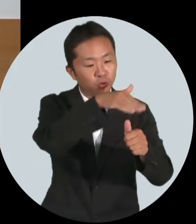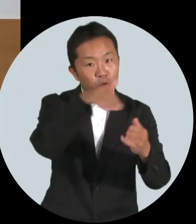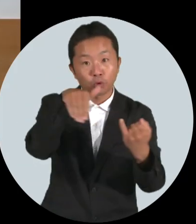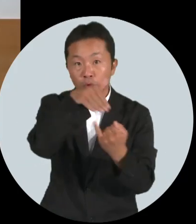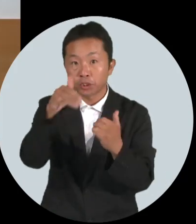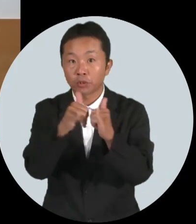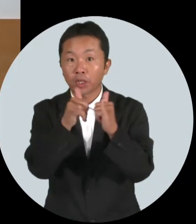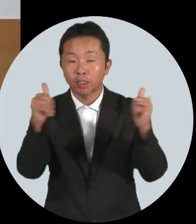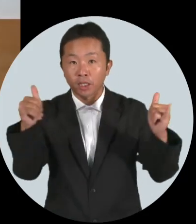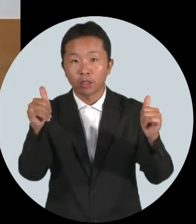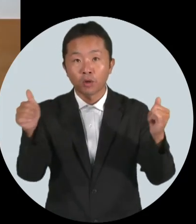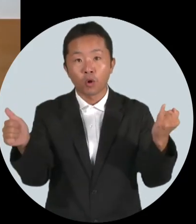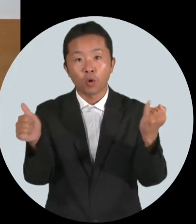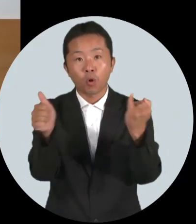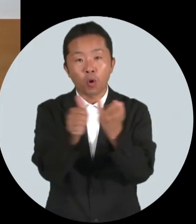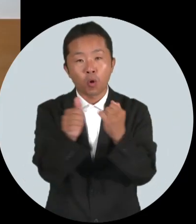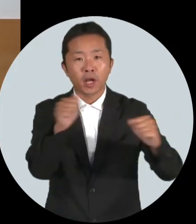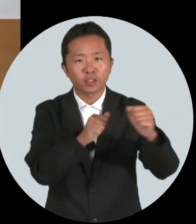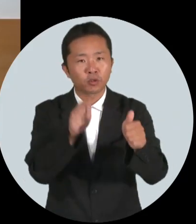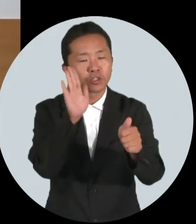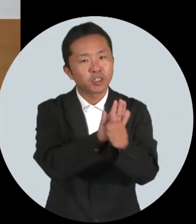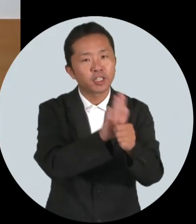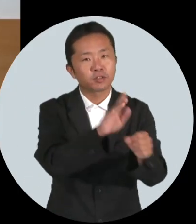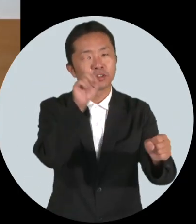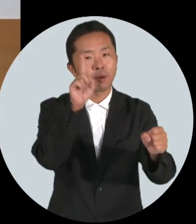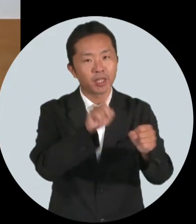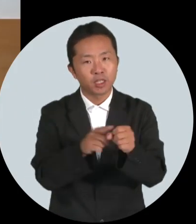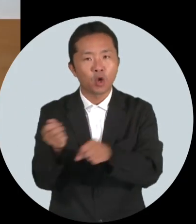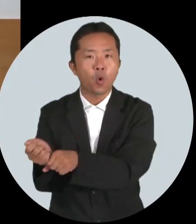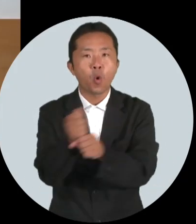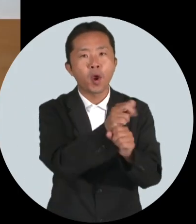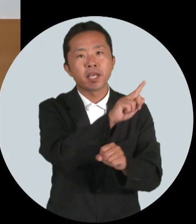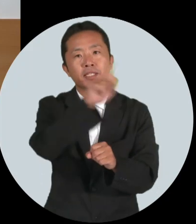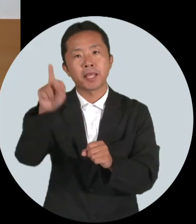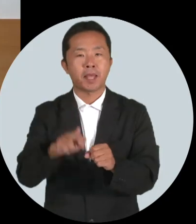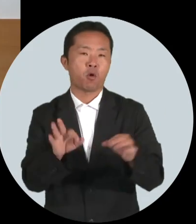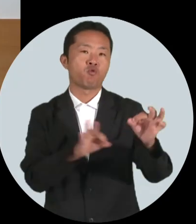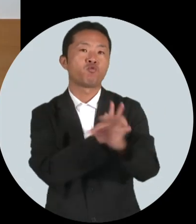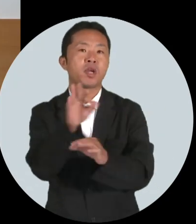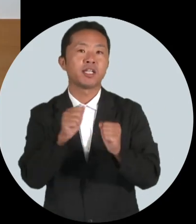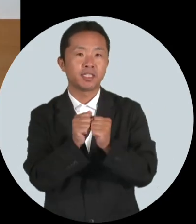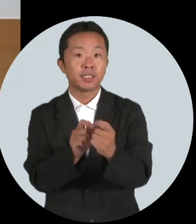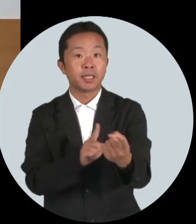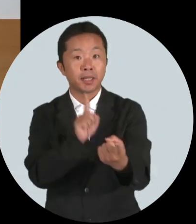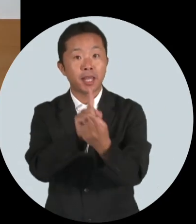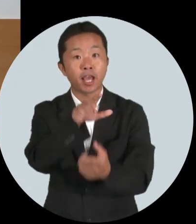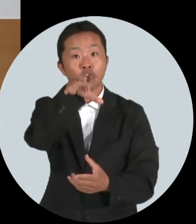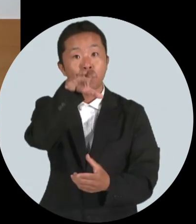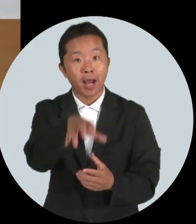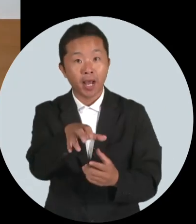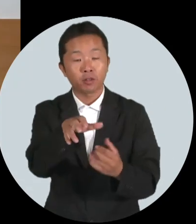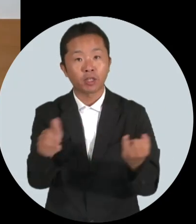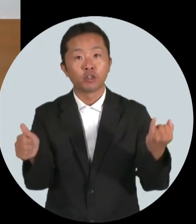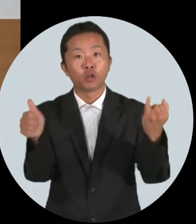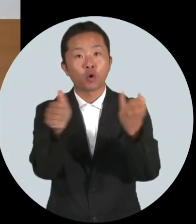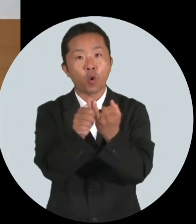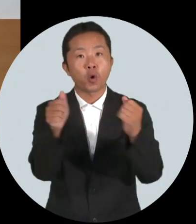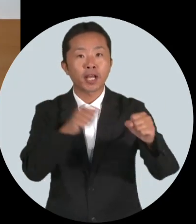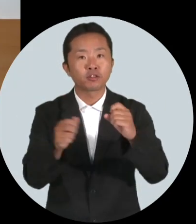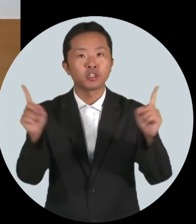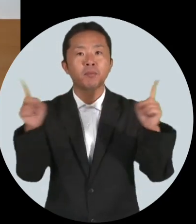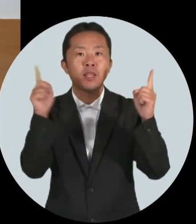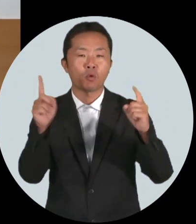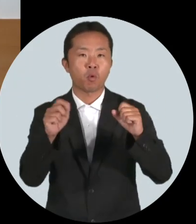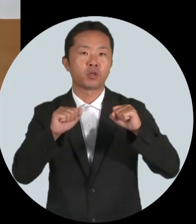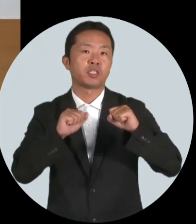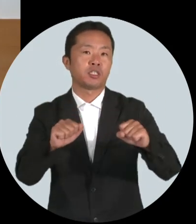活を支援するため、京都婚活応援センターを運営し、出会いの場となる婚活イベントを開催しております。